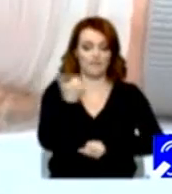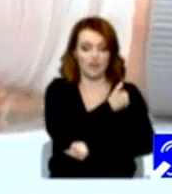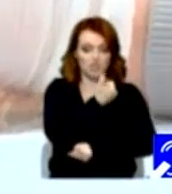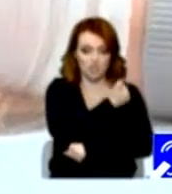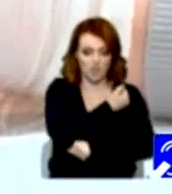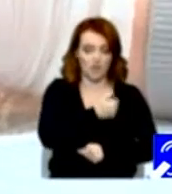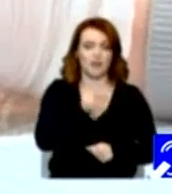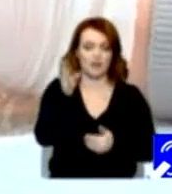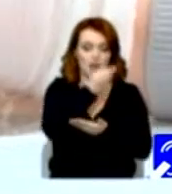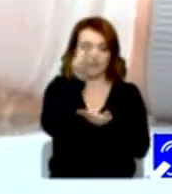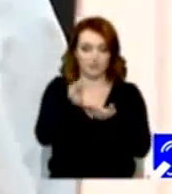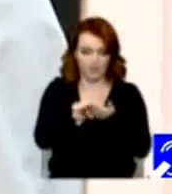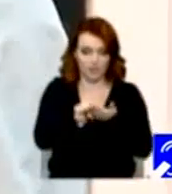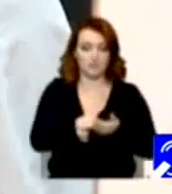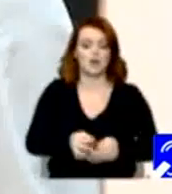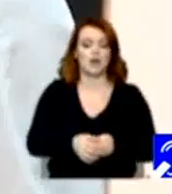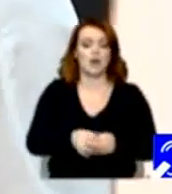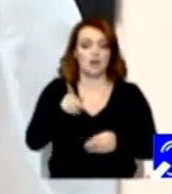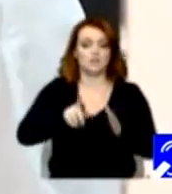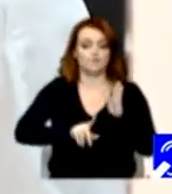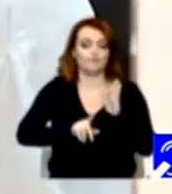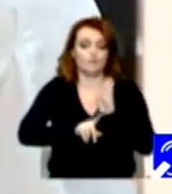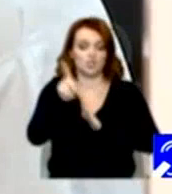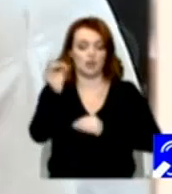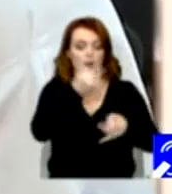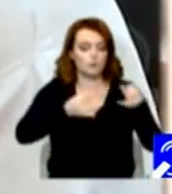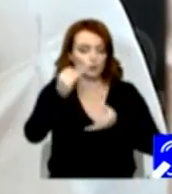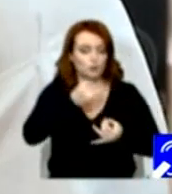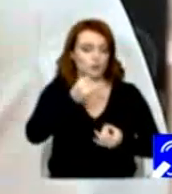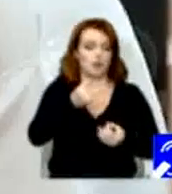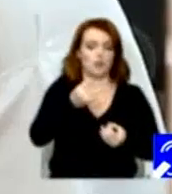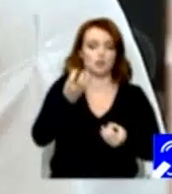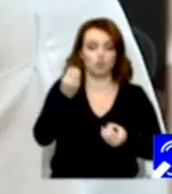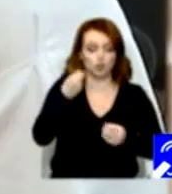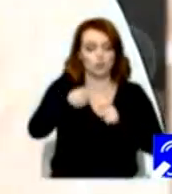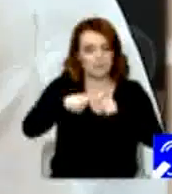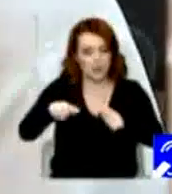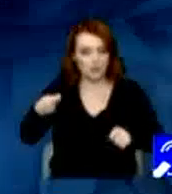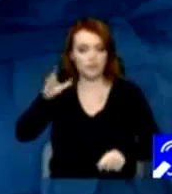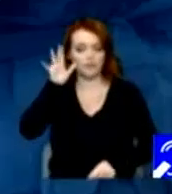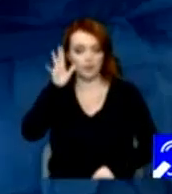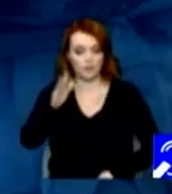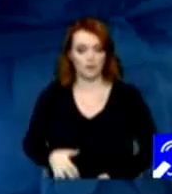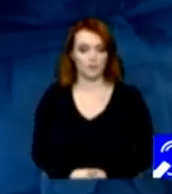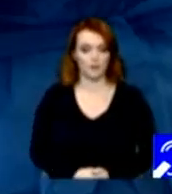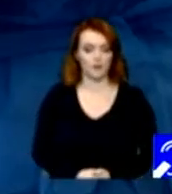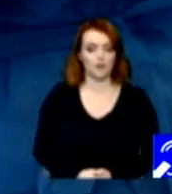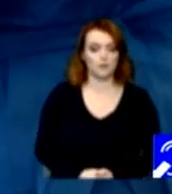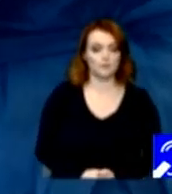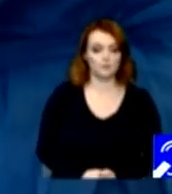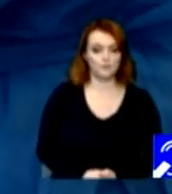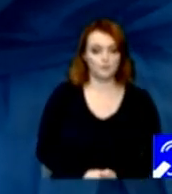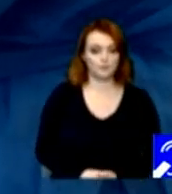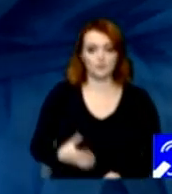recomandarea pe aceste două subiecte pentru considerare vedem acum Cel puțin la această etapă Nu